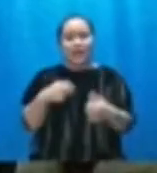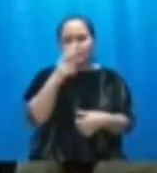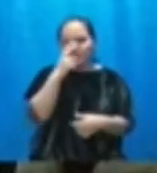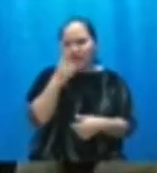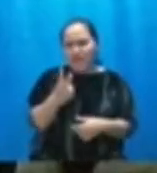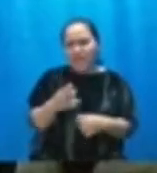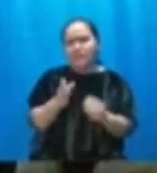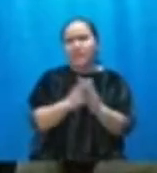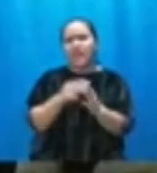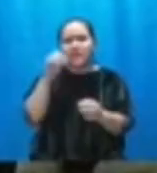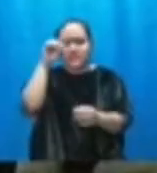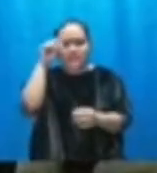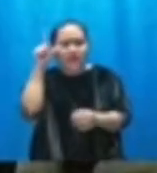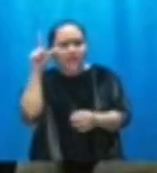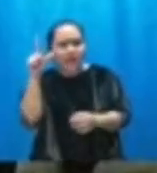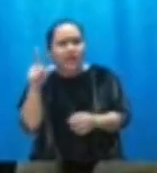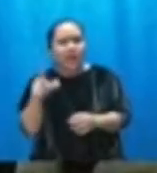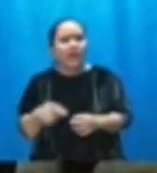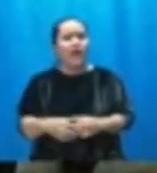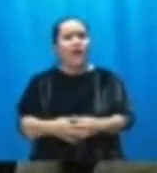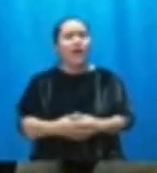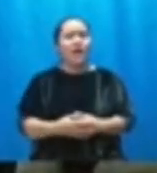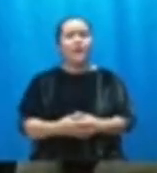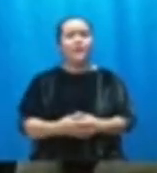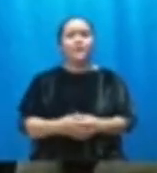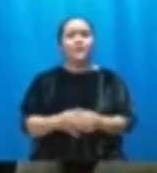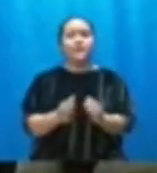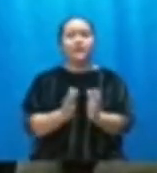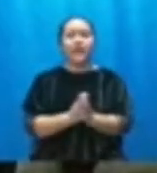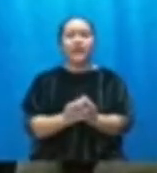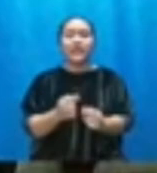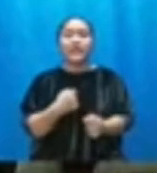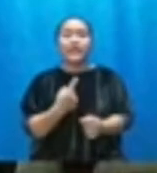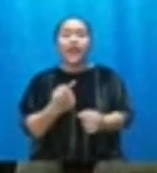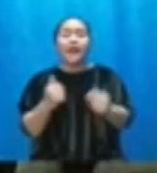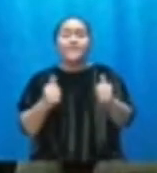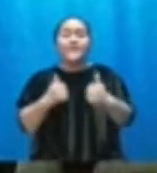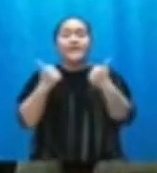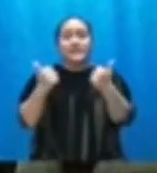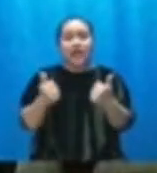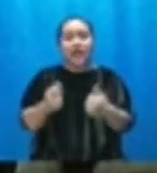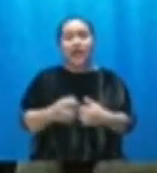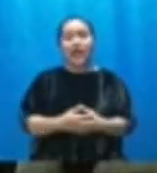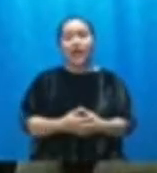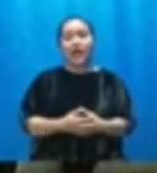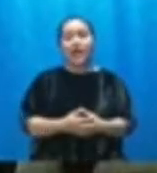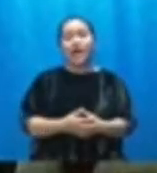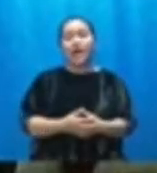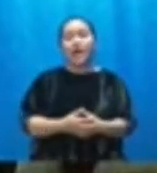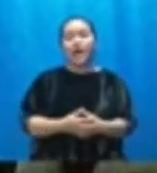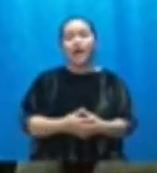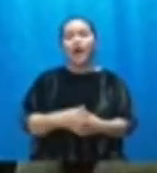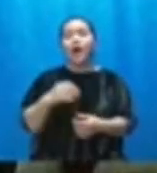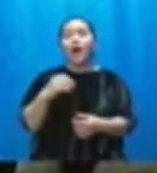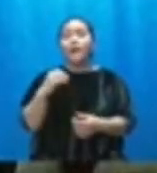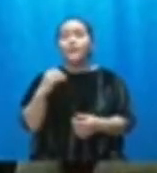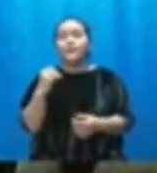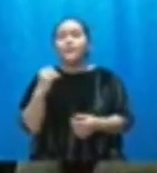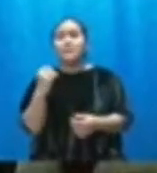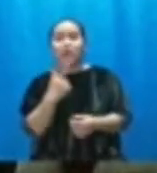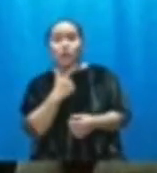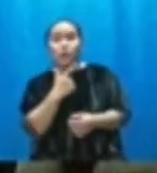bisa menyadari kita sungguh-sungguh bisa Hai menghidupi Bapa Yesus